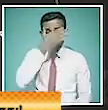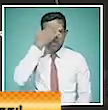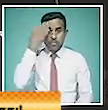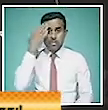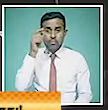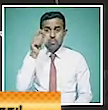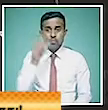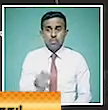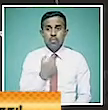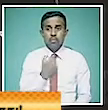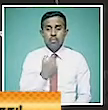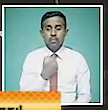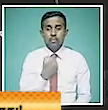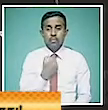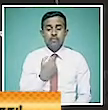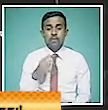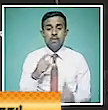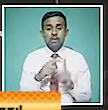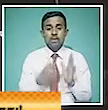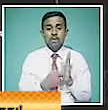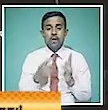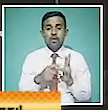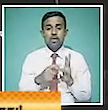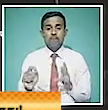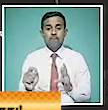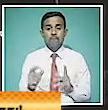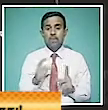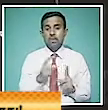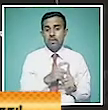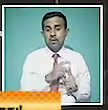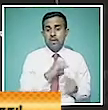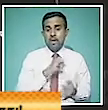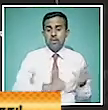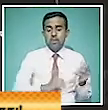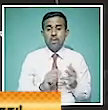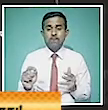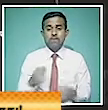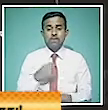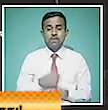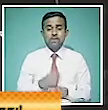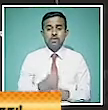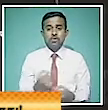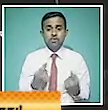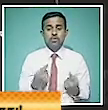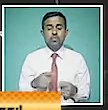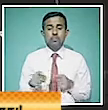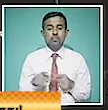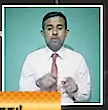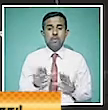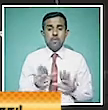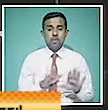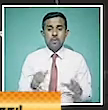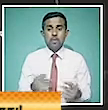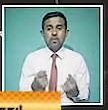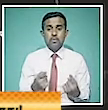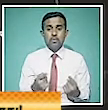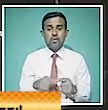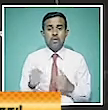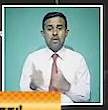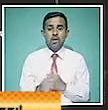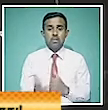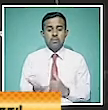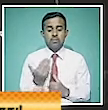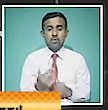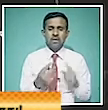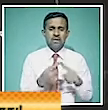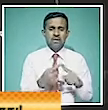ஆனால் டிஆர்ஓ டிவிஷன், ஏஜிஏ டிவிஷன், டிஎஸ் டிவிஷன் என்பது அரசாங்கத்தினுடைய தேவைக்கானது. அங்கு ஒன்று இருக்கலாம், ரெண்டு இருக்கலாம், நாலு இருக்கலாம்,